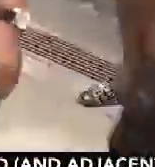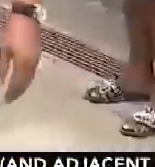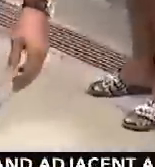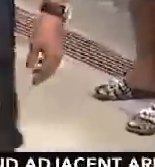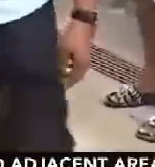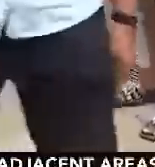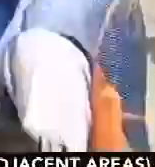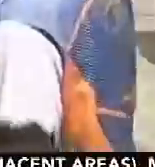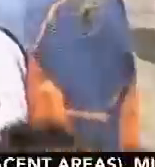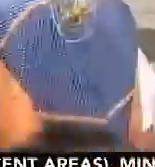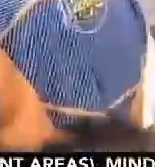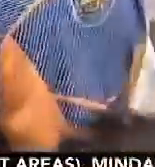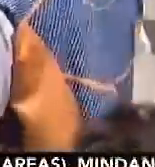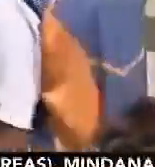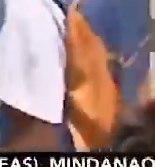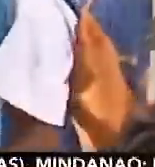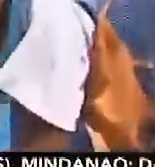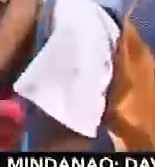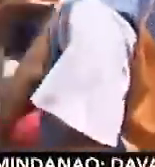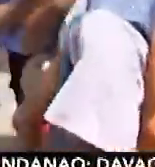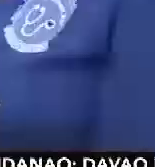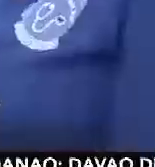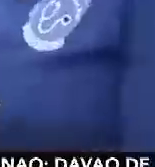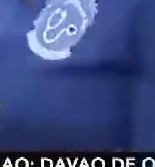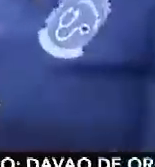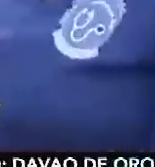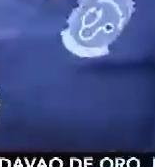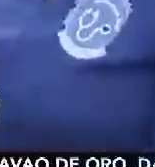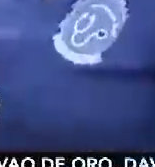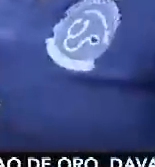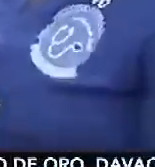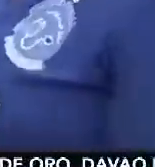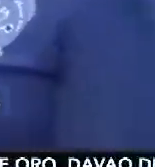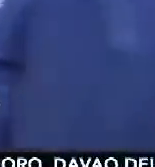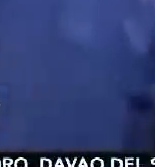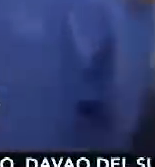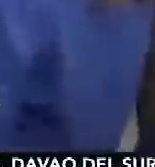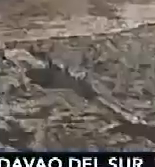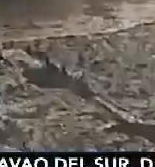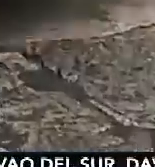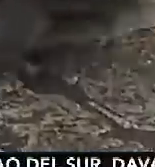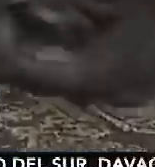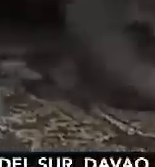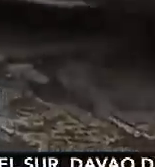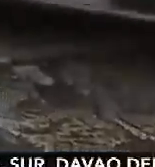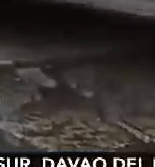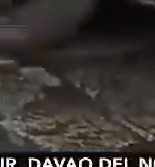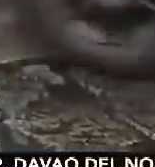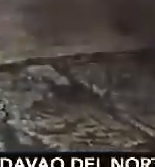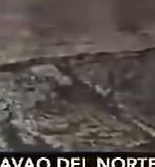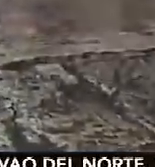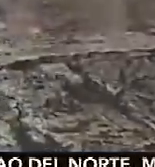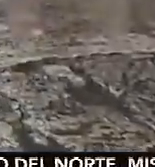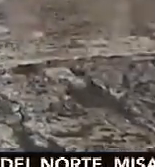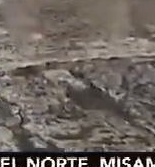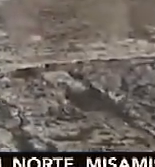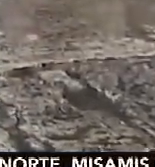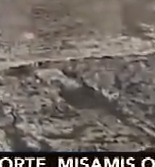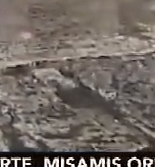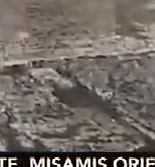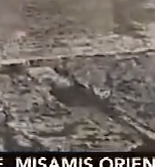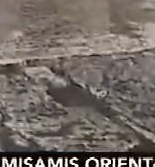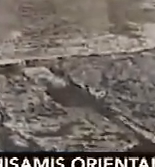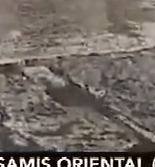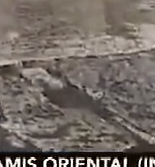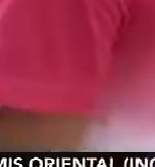ng selfie at litrato. Kasama nila ang ilan sa kanilang mga senatorial candidates. Mula Laguna, dumiretso sila sa Lipa